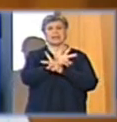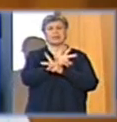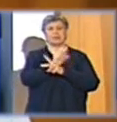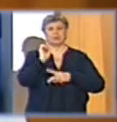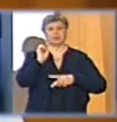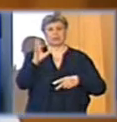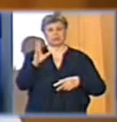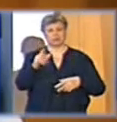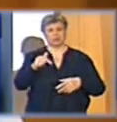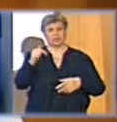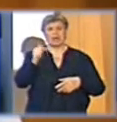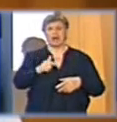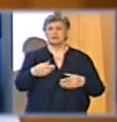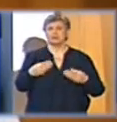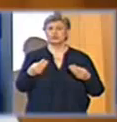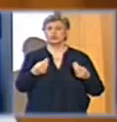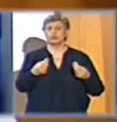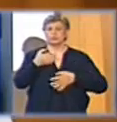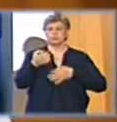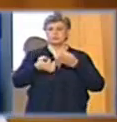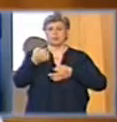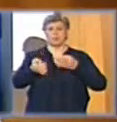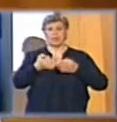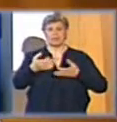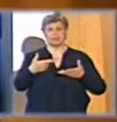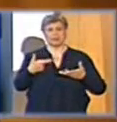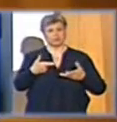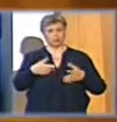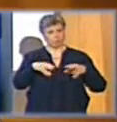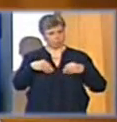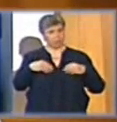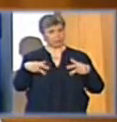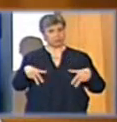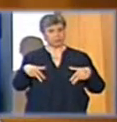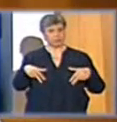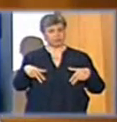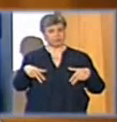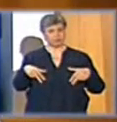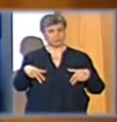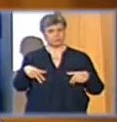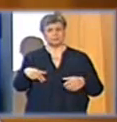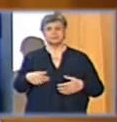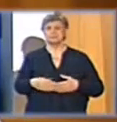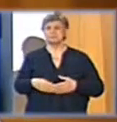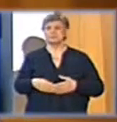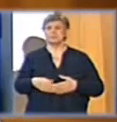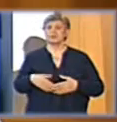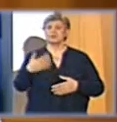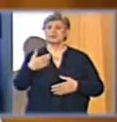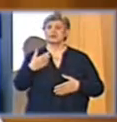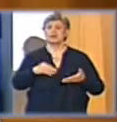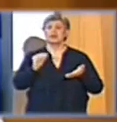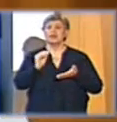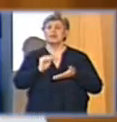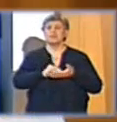Εξωτερικών? Και χωρίς να συνδέω το ένα με το άλλο, να συμπληρώσω και κάτι άλλο, αν ξανασυζητάτε το θέμα του ανασχηματισμού